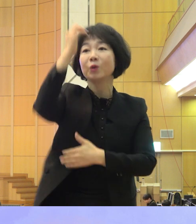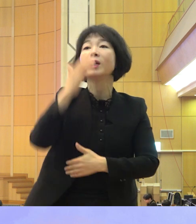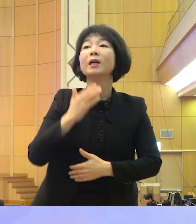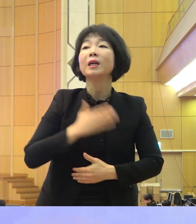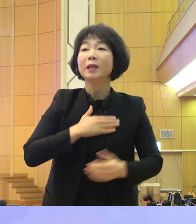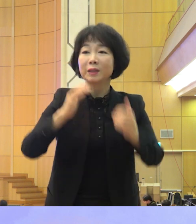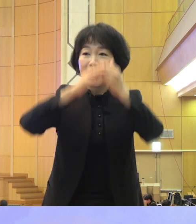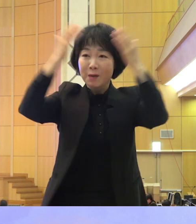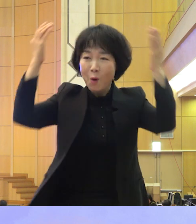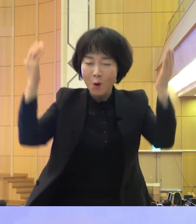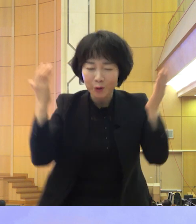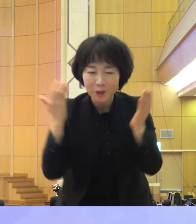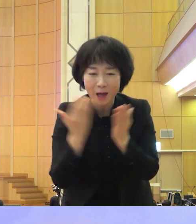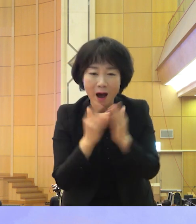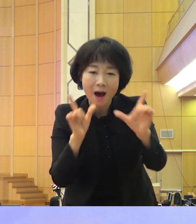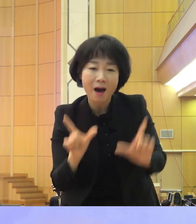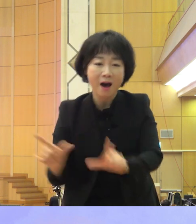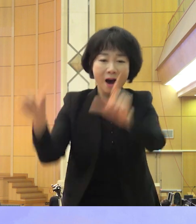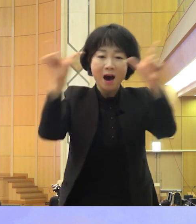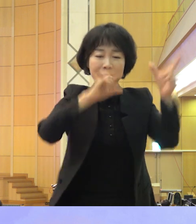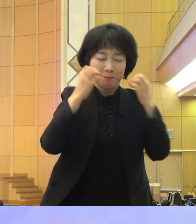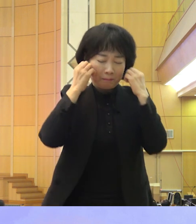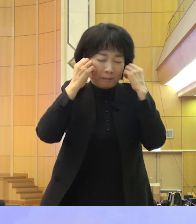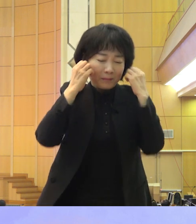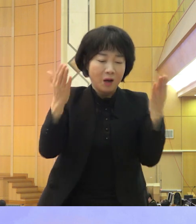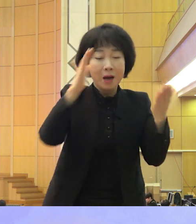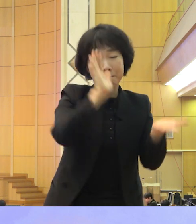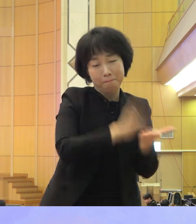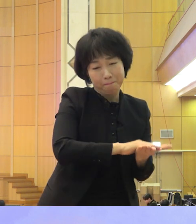주, 나의 모든 삶